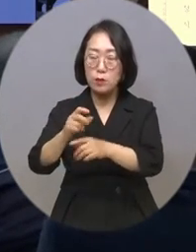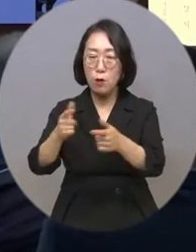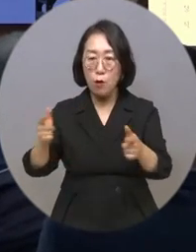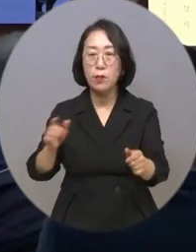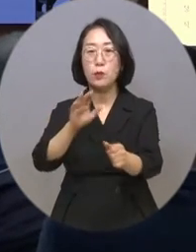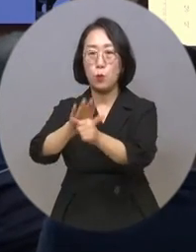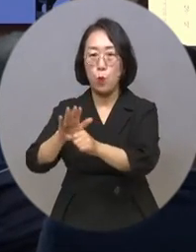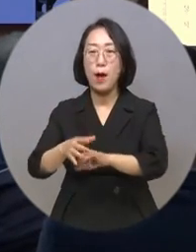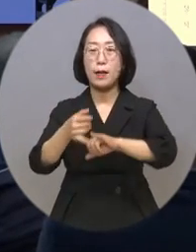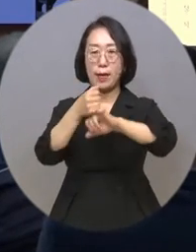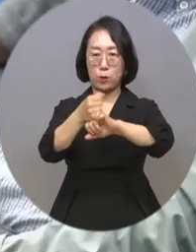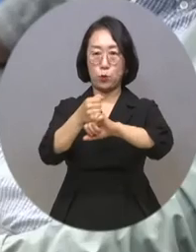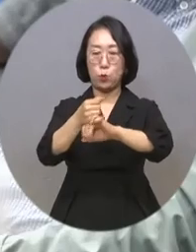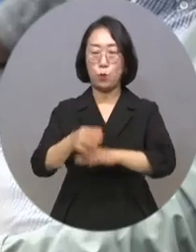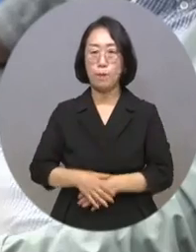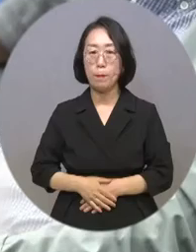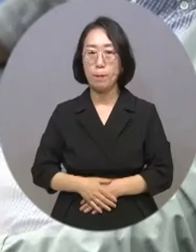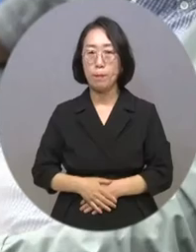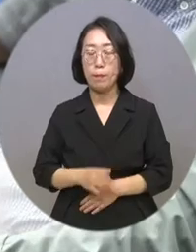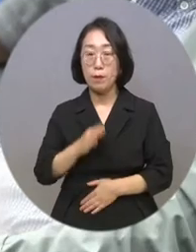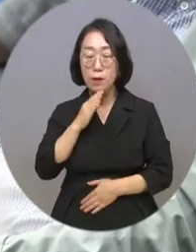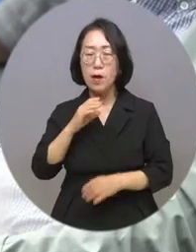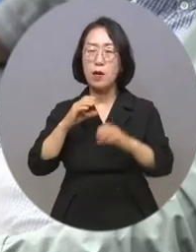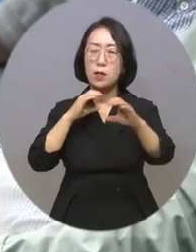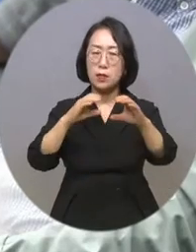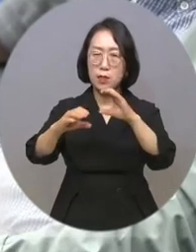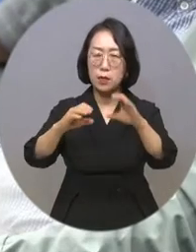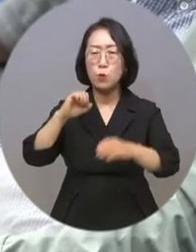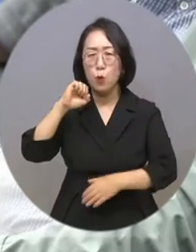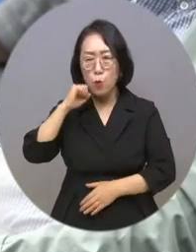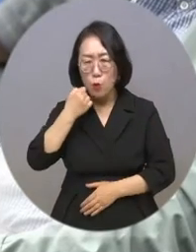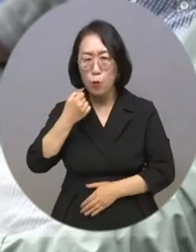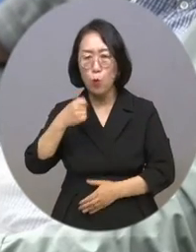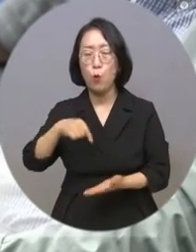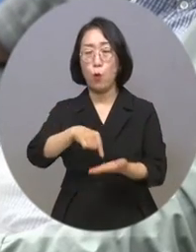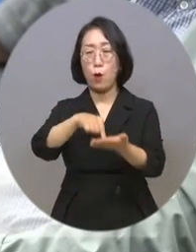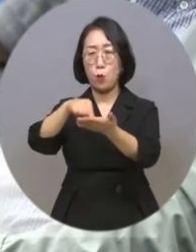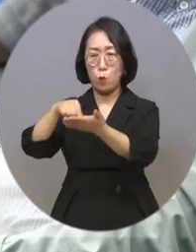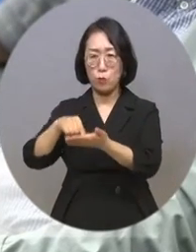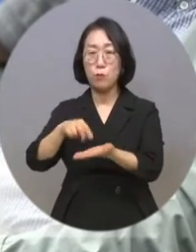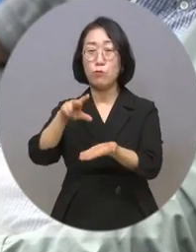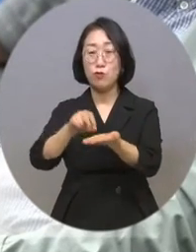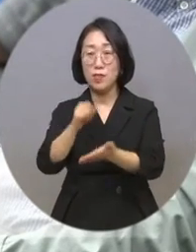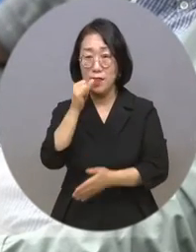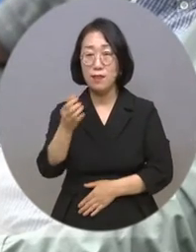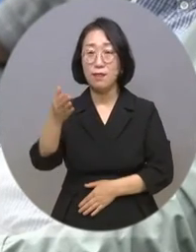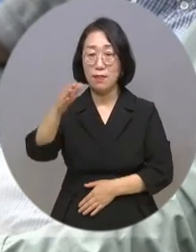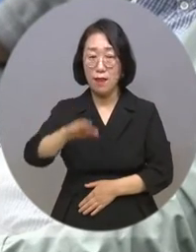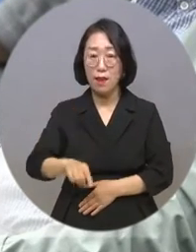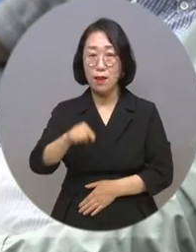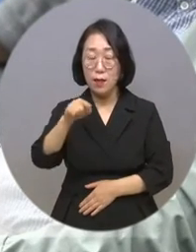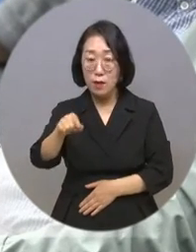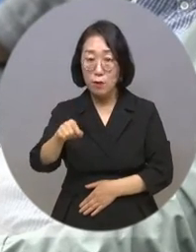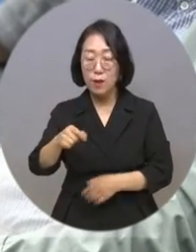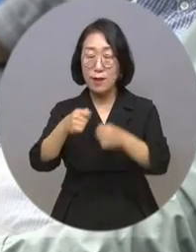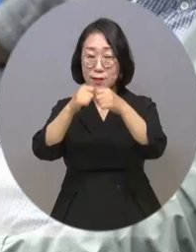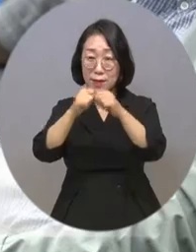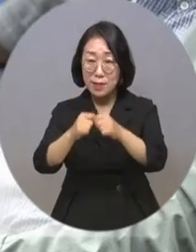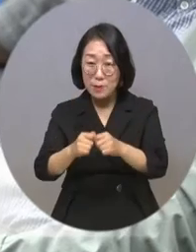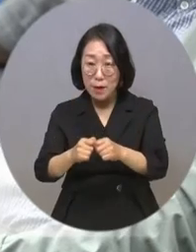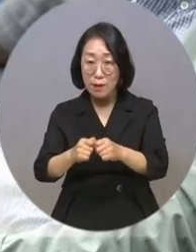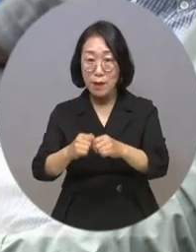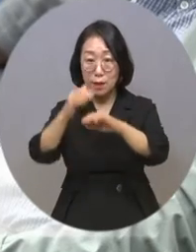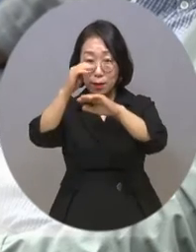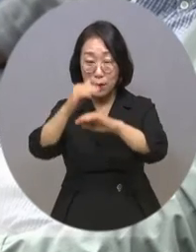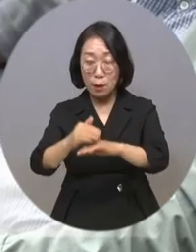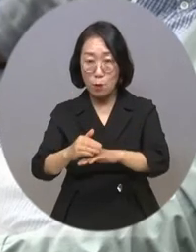확대를 약속했습니다. 의사소통이 어렵고 또 고립된 그런 것들이 많은데 그래서 그런 부분에 대한 세심한